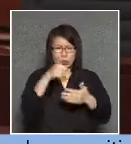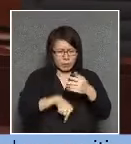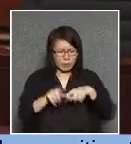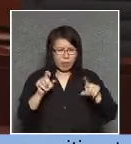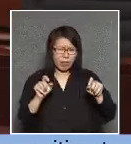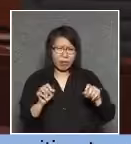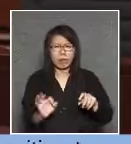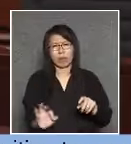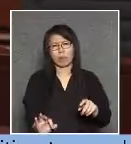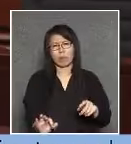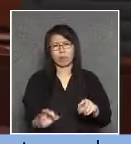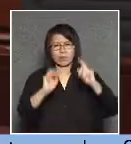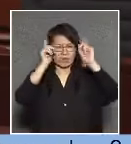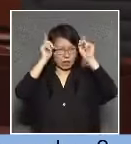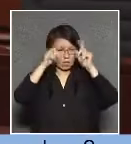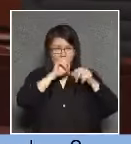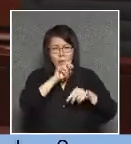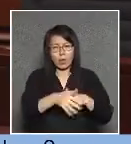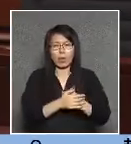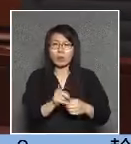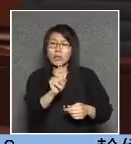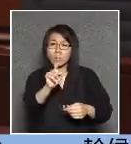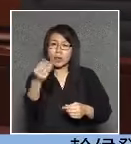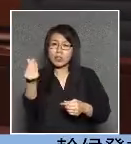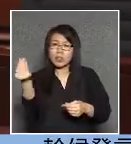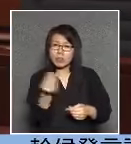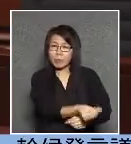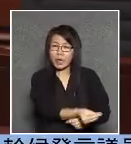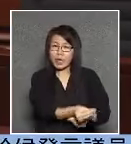只有成日就講為什麼我們拿啲錢嚟慶回歸，